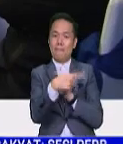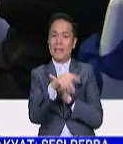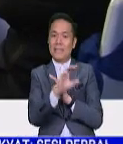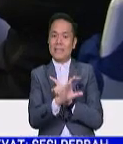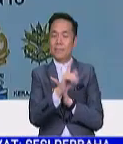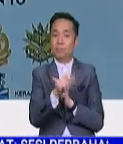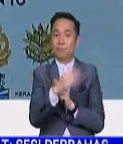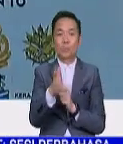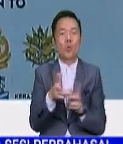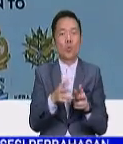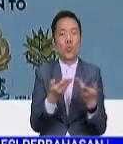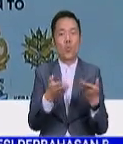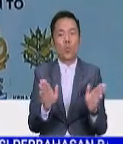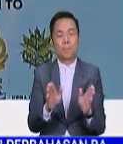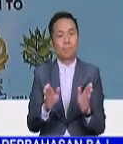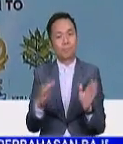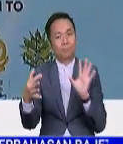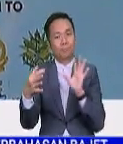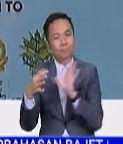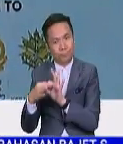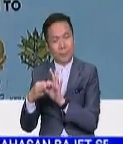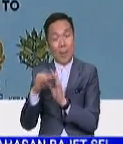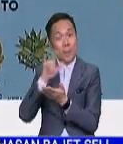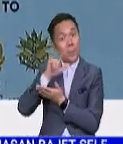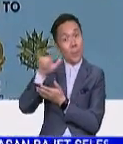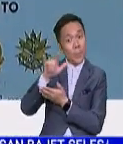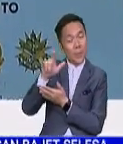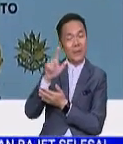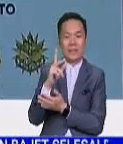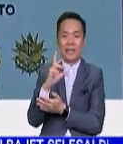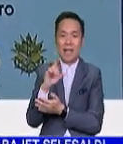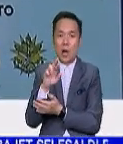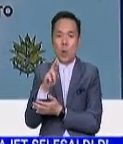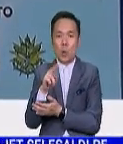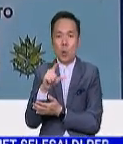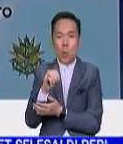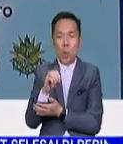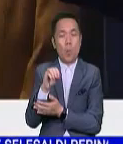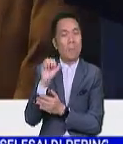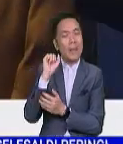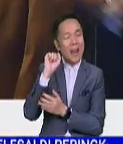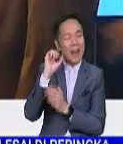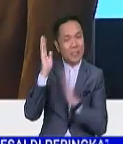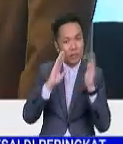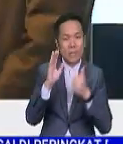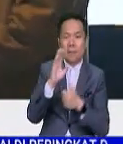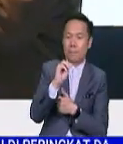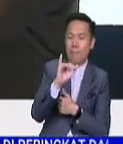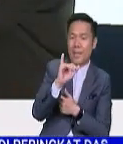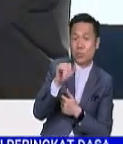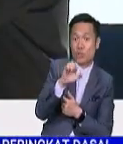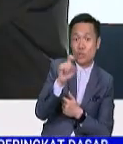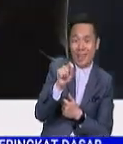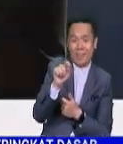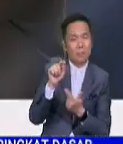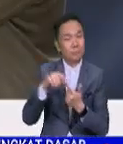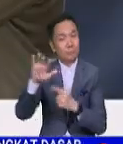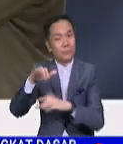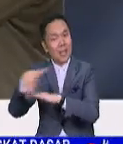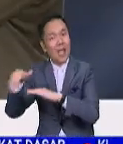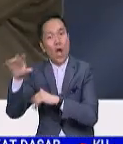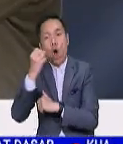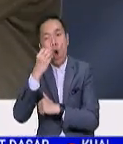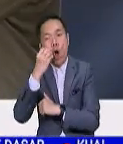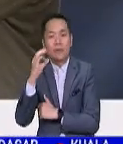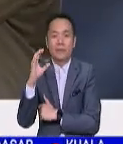majelis meraih kan kerjasama antara primatan penerbangan kargo melicia macet Express dan primata ampuh adalah berpangkalan di